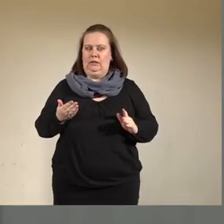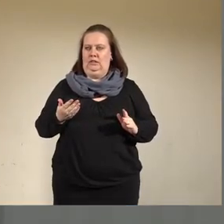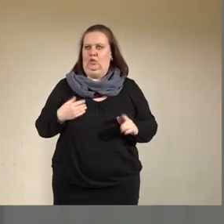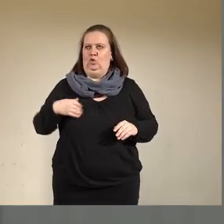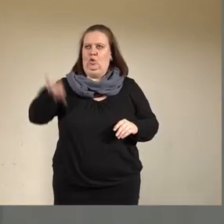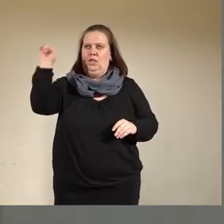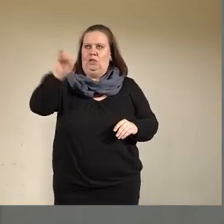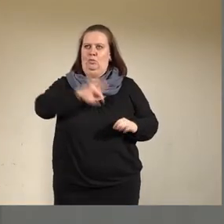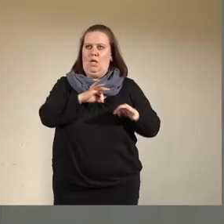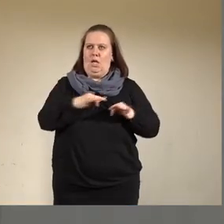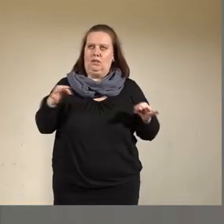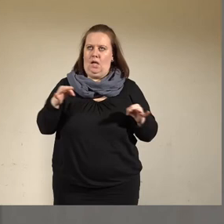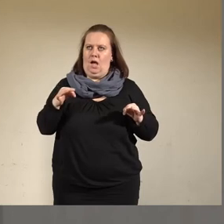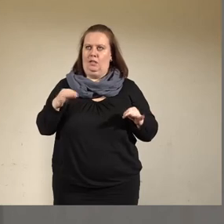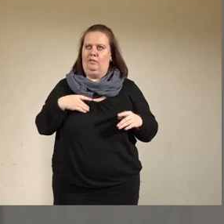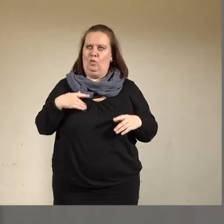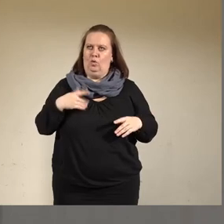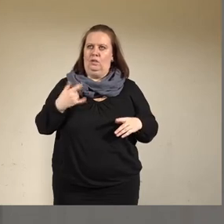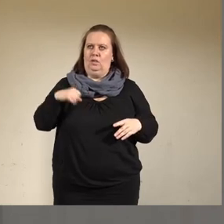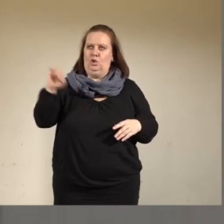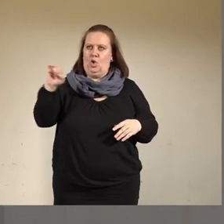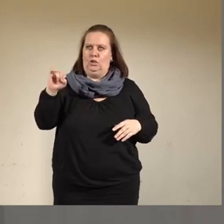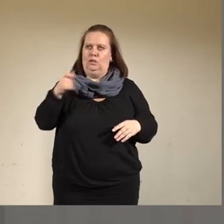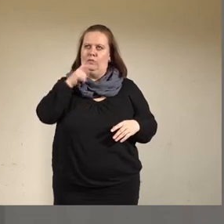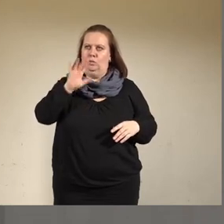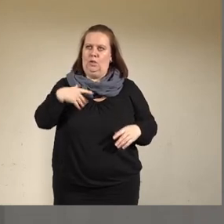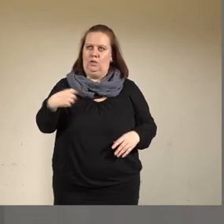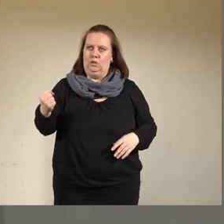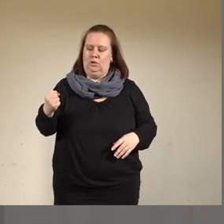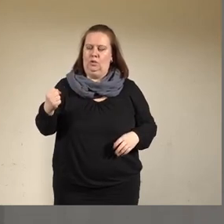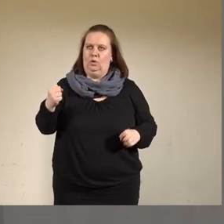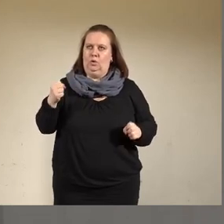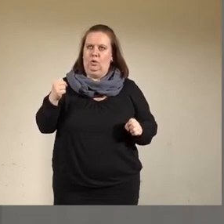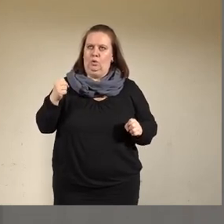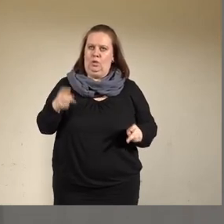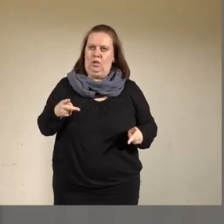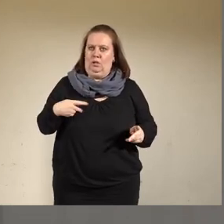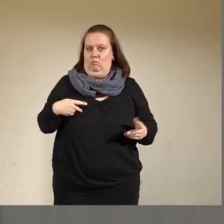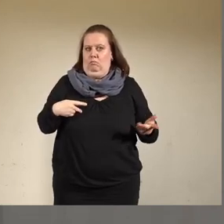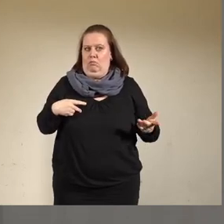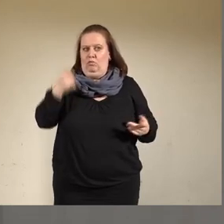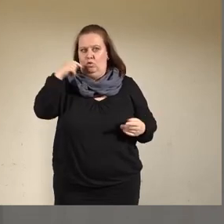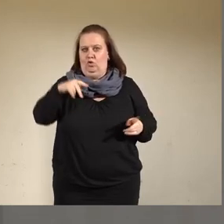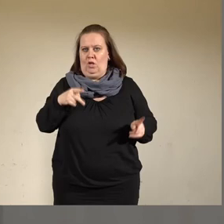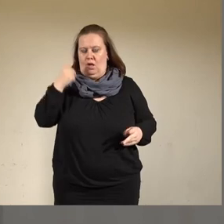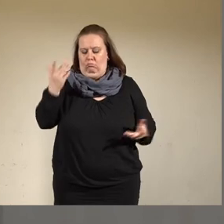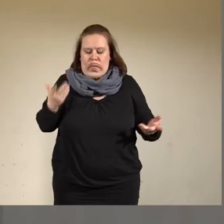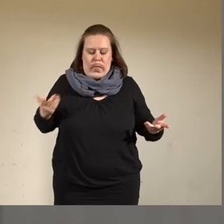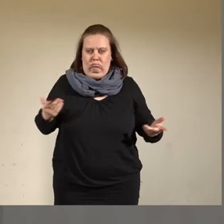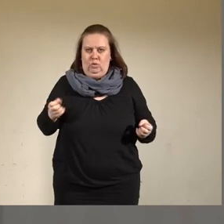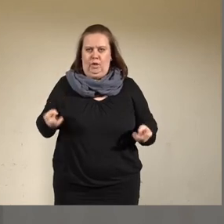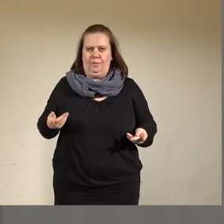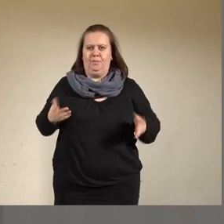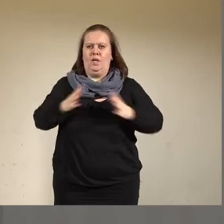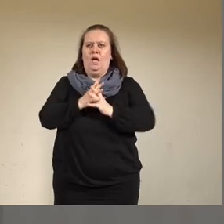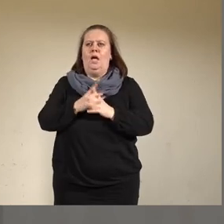irgendwie gefühlt, wo ich da die Genossin hat das Wort mir weggenommen. No, gut, ich wusste nicht, dass ich hier im Stadtrat bin. Gut.